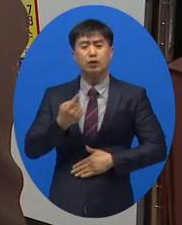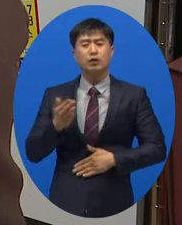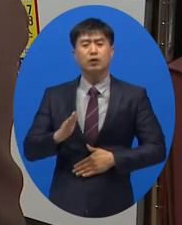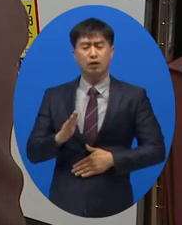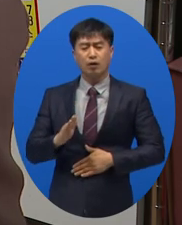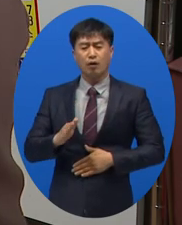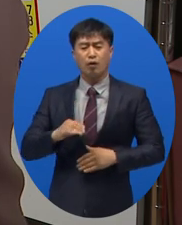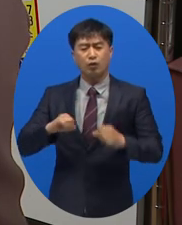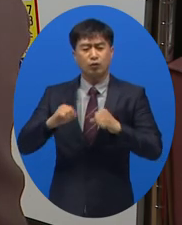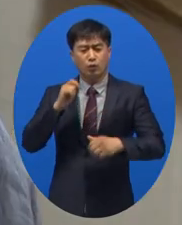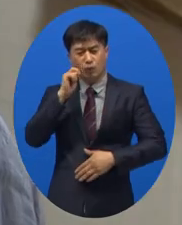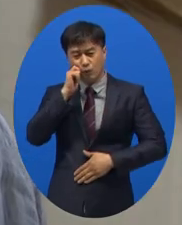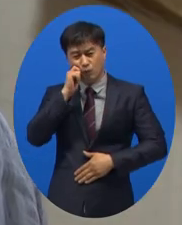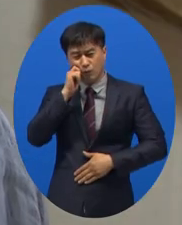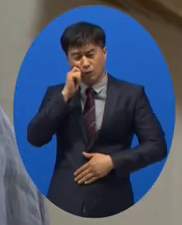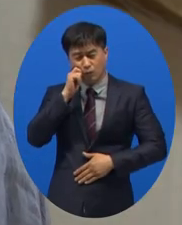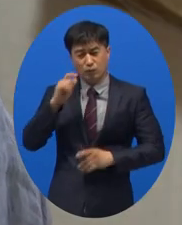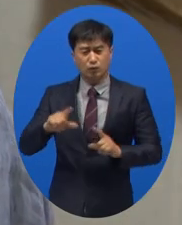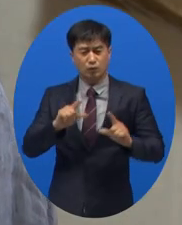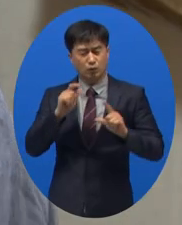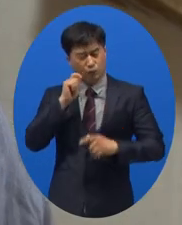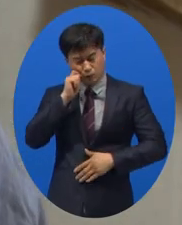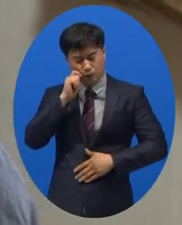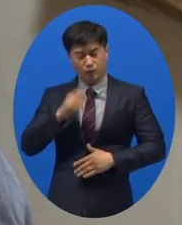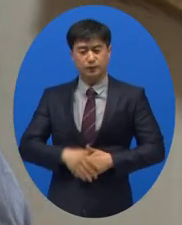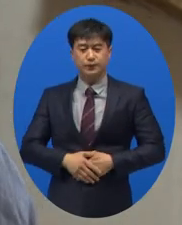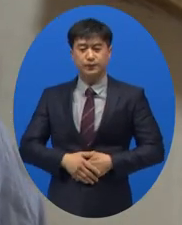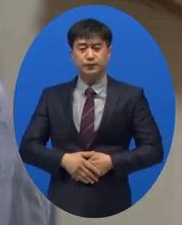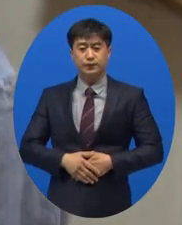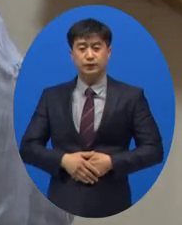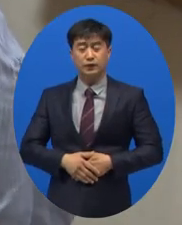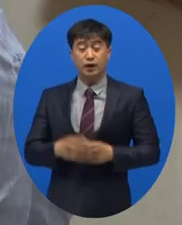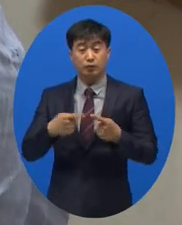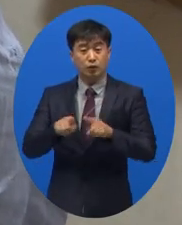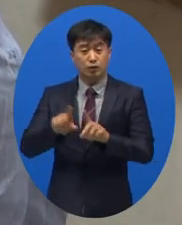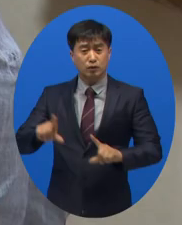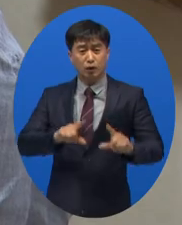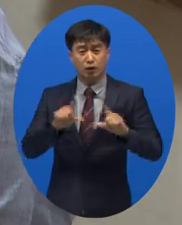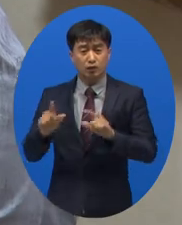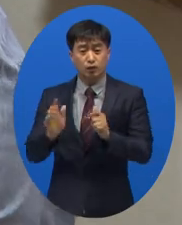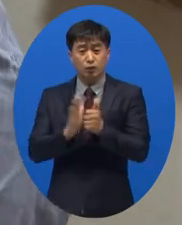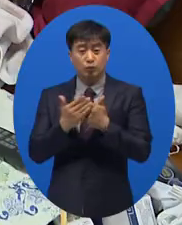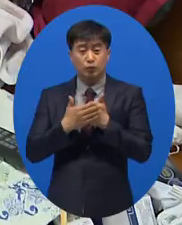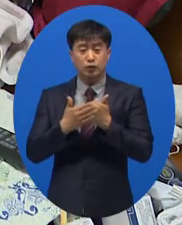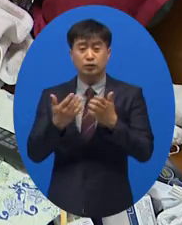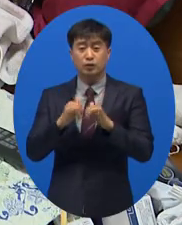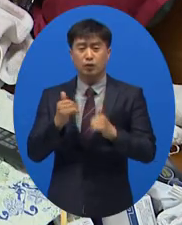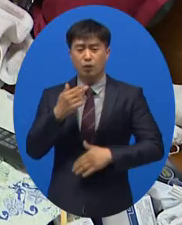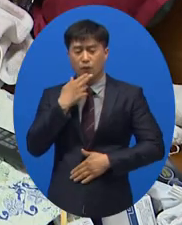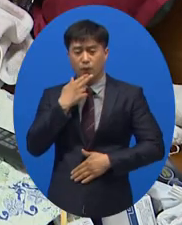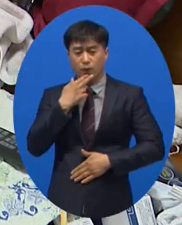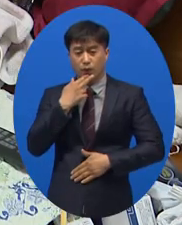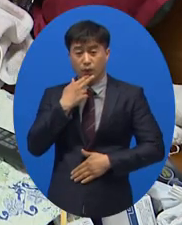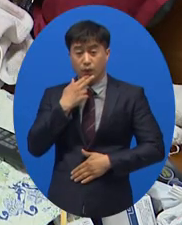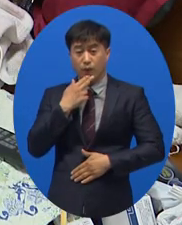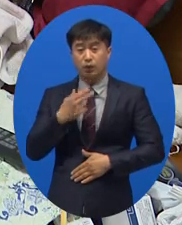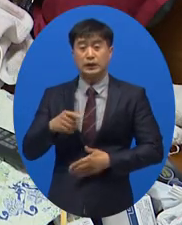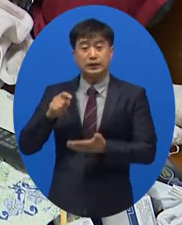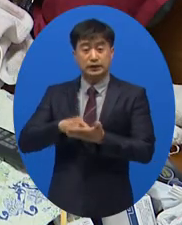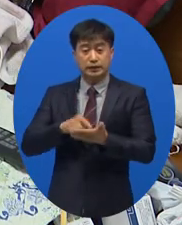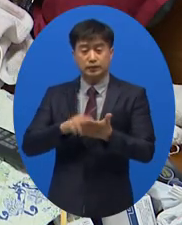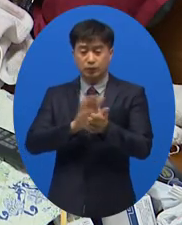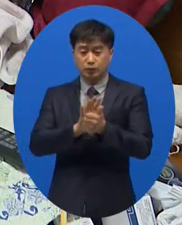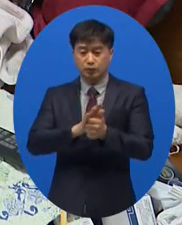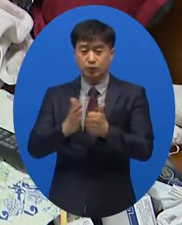어려워 살림은 엄두도 낼 수 없는 상태였습니다. 한 집에 사는 보호자가 없는 할머니가 도움을 청한 곳은 긴급돌봄